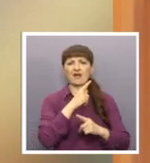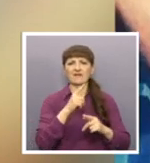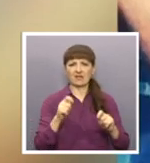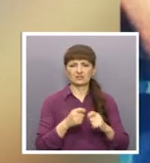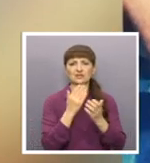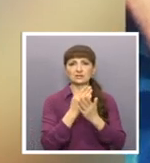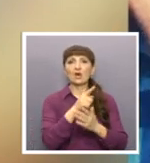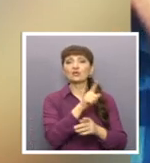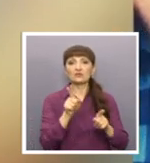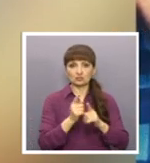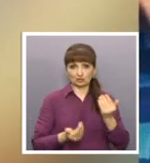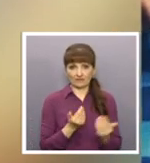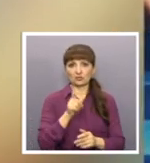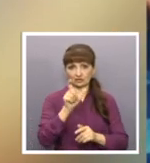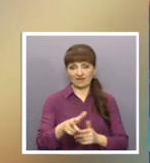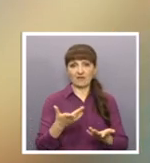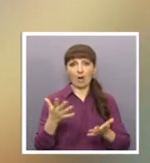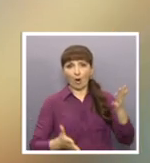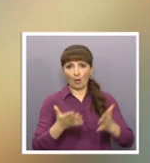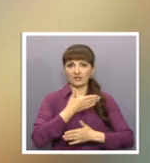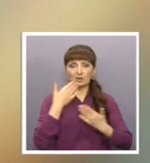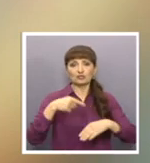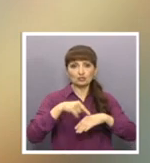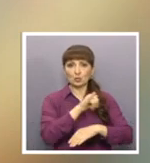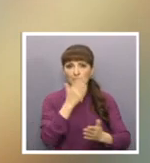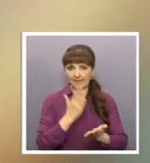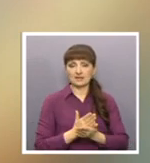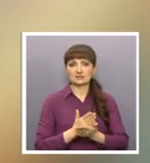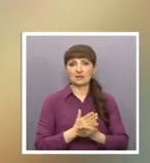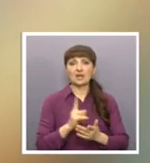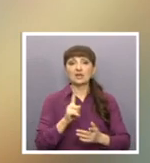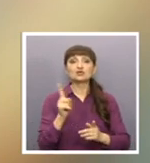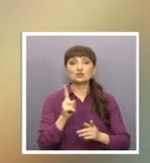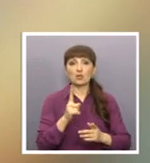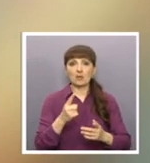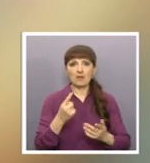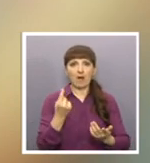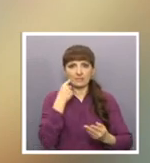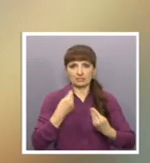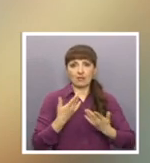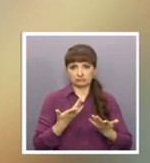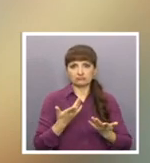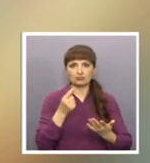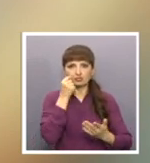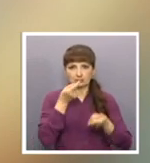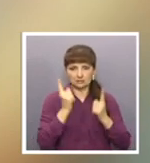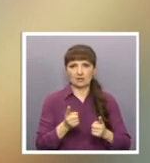власти, но он же тоже живой человек, не робот в конце концов. И в тот момент ответил, как подобает настоящему мужчине.